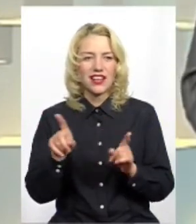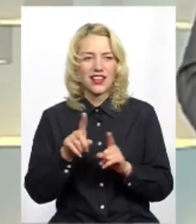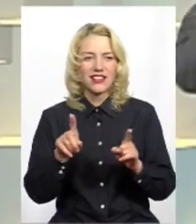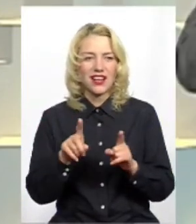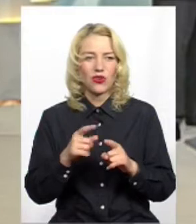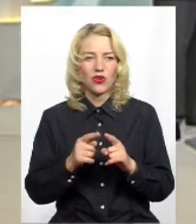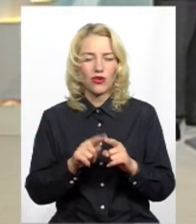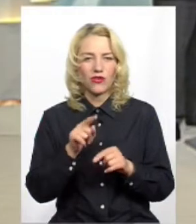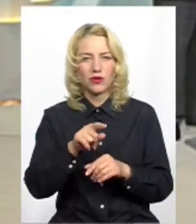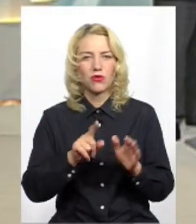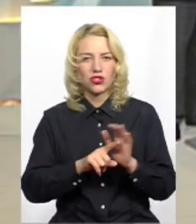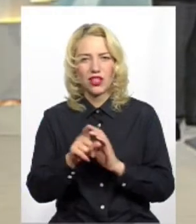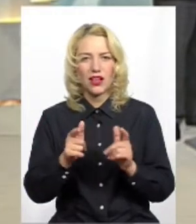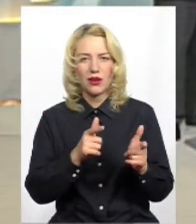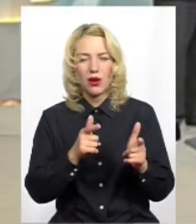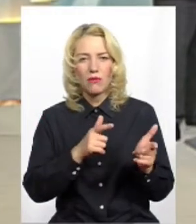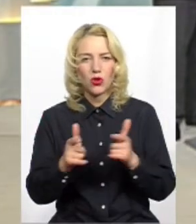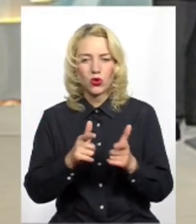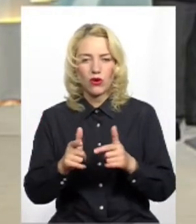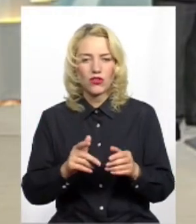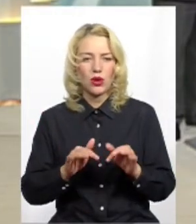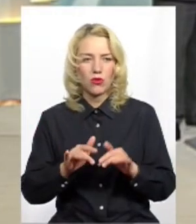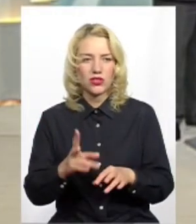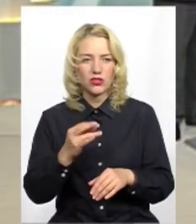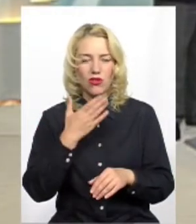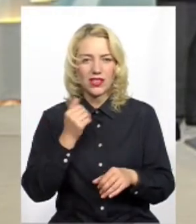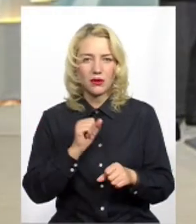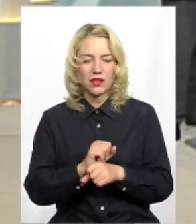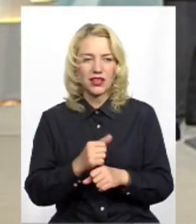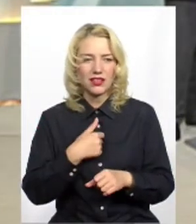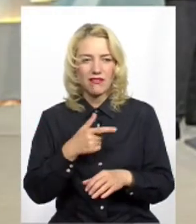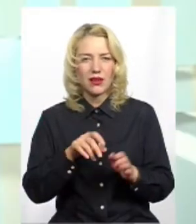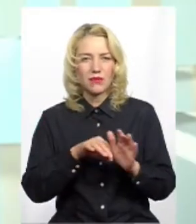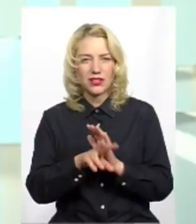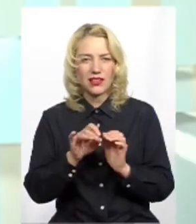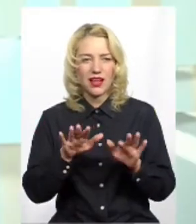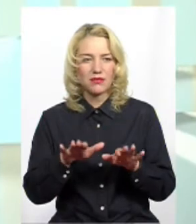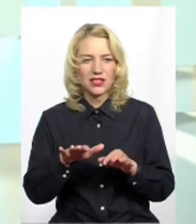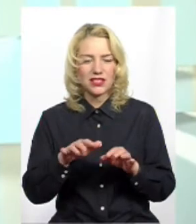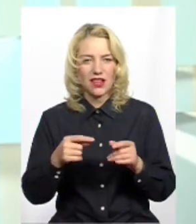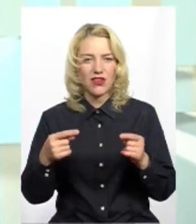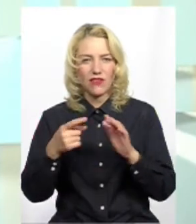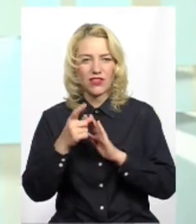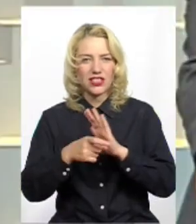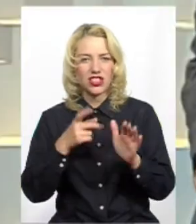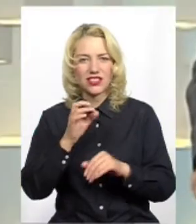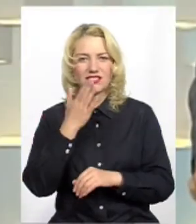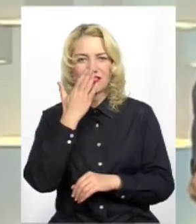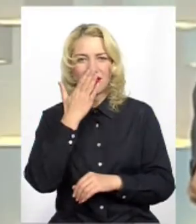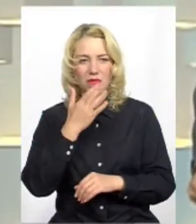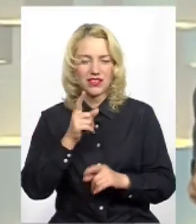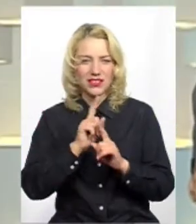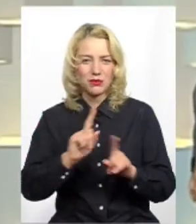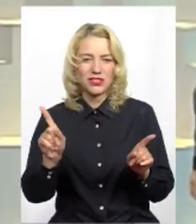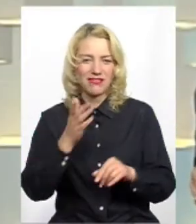він розпочинає підготовчий процес, а він не зупиняється. Ну, я вам просто підкажу, як місцеві визначають, кажуть, за запахом. Там